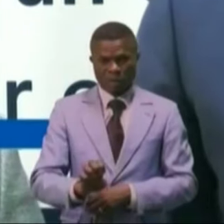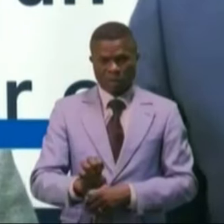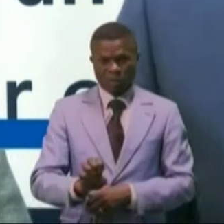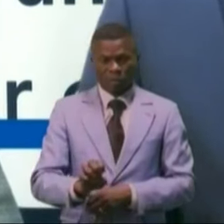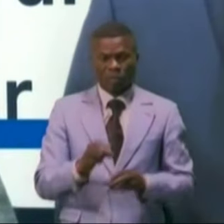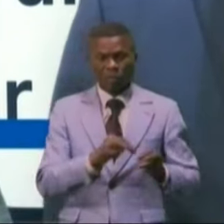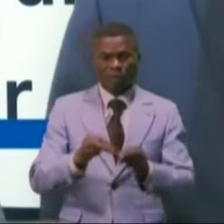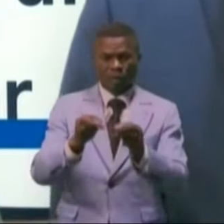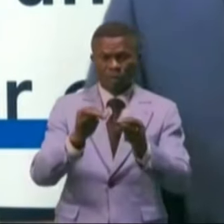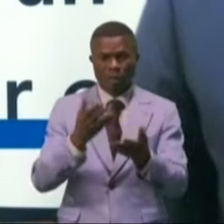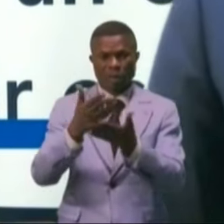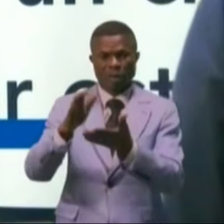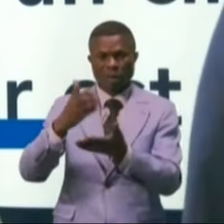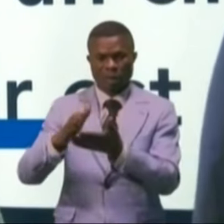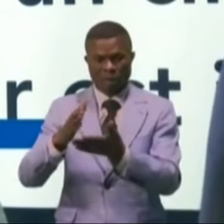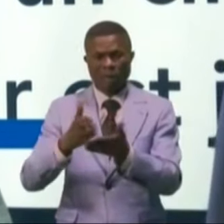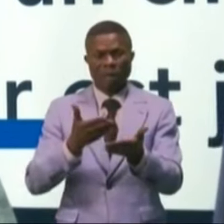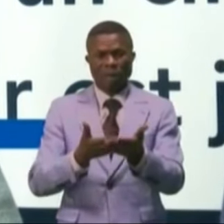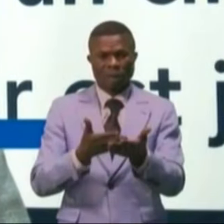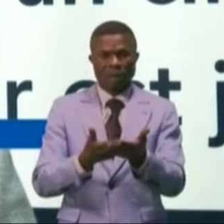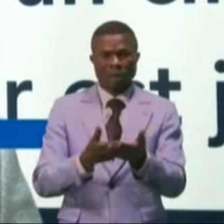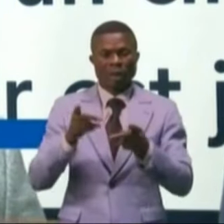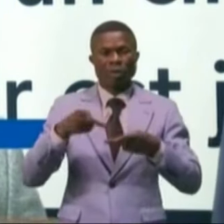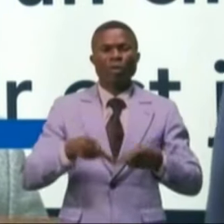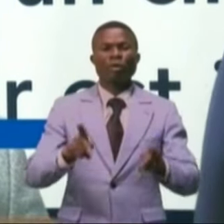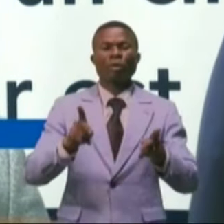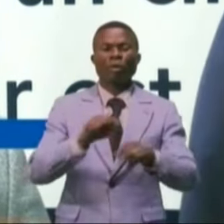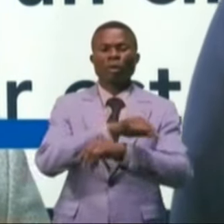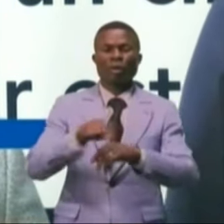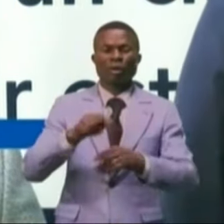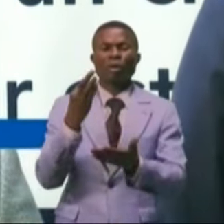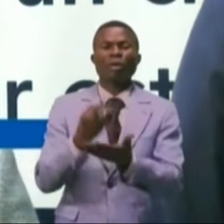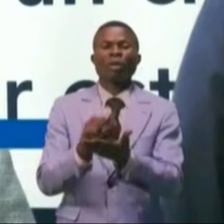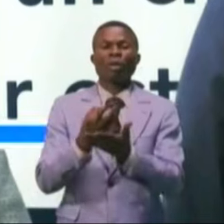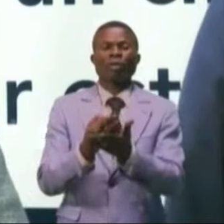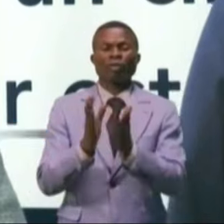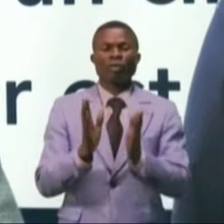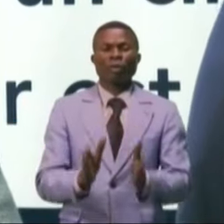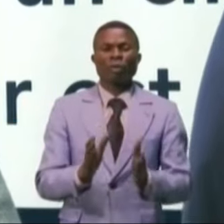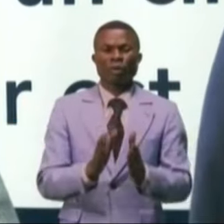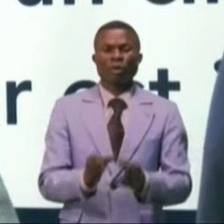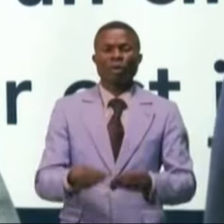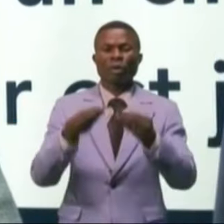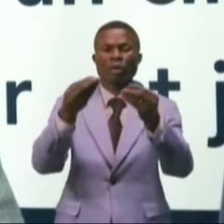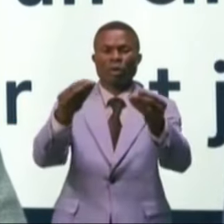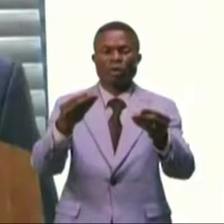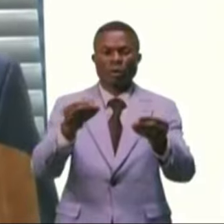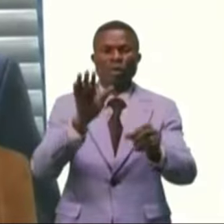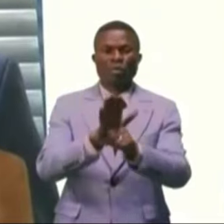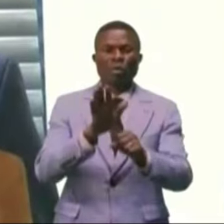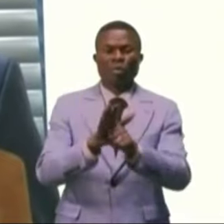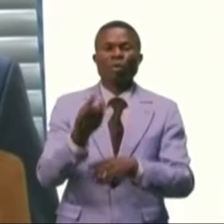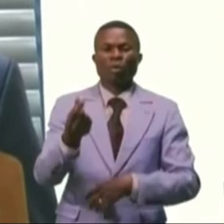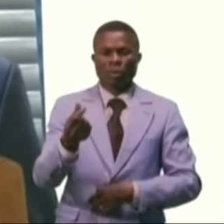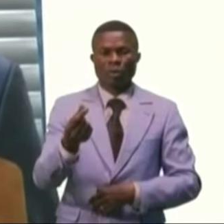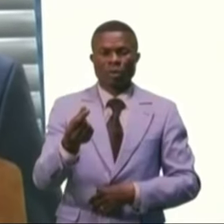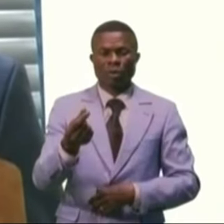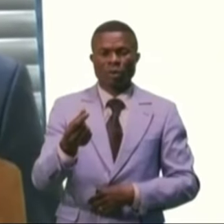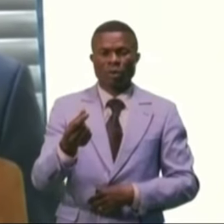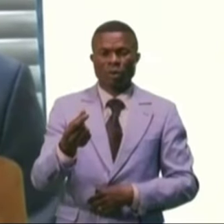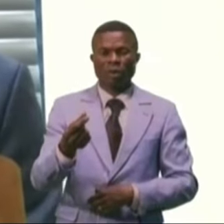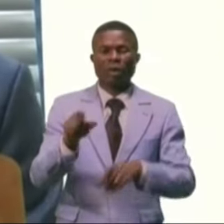mécanisme de partage des risques permet aux institutions financières d'accorder plus de crédits. Il y a le prêt senior